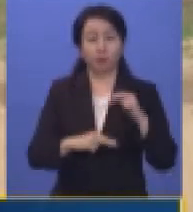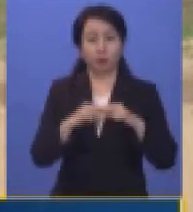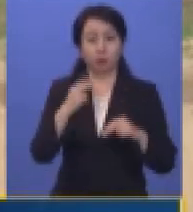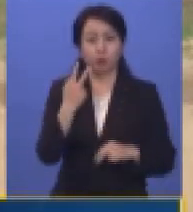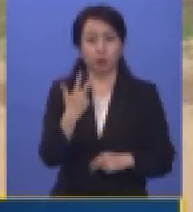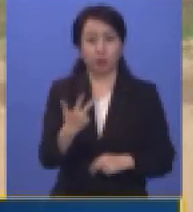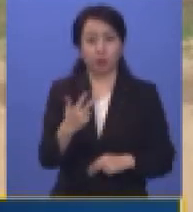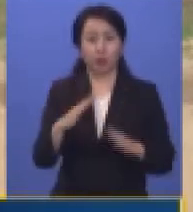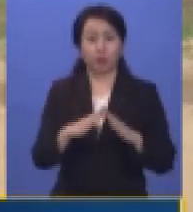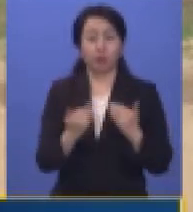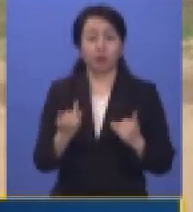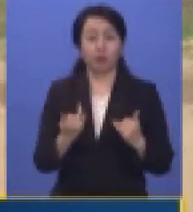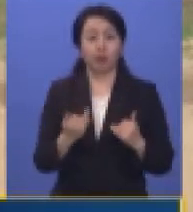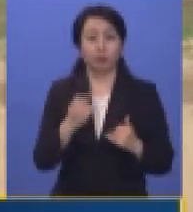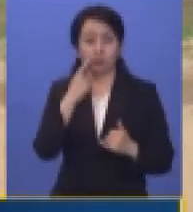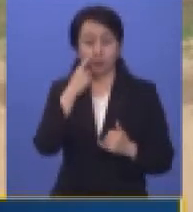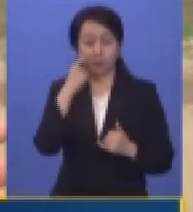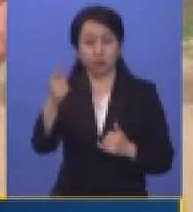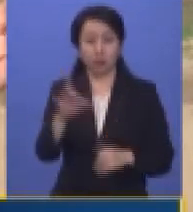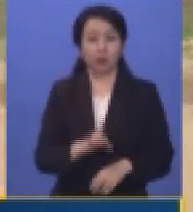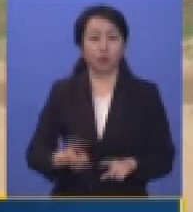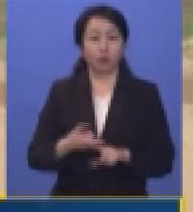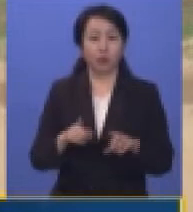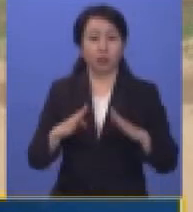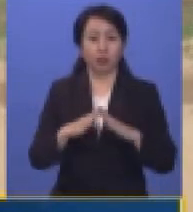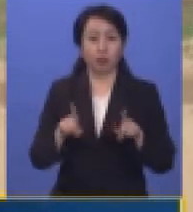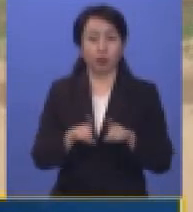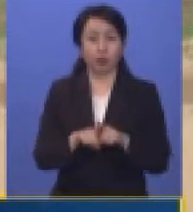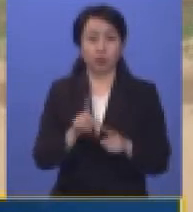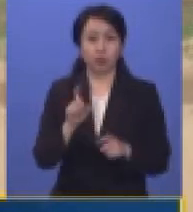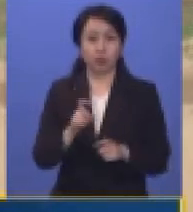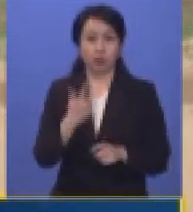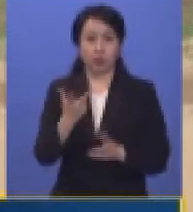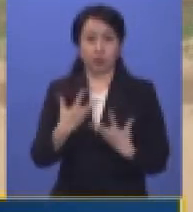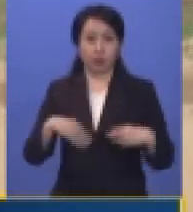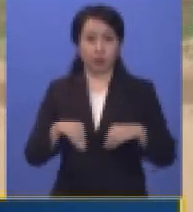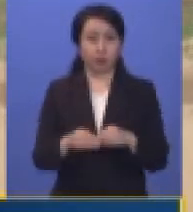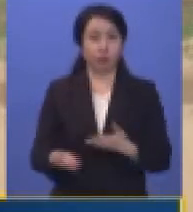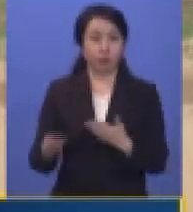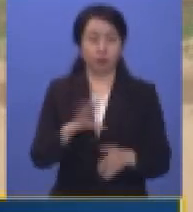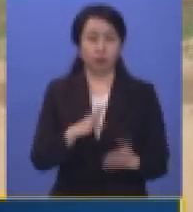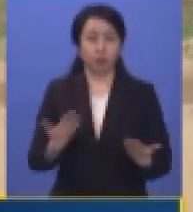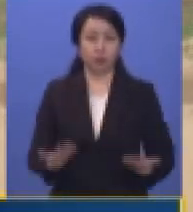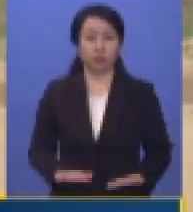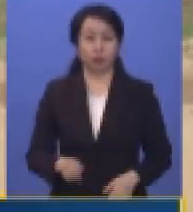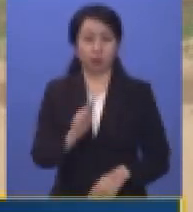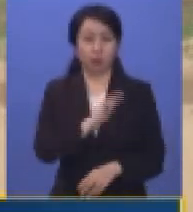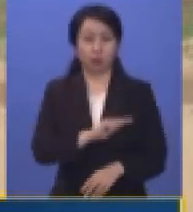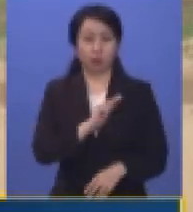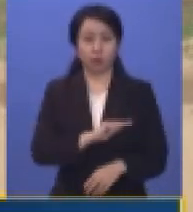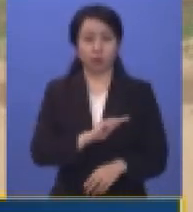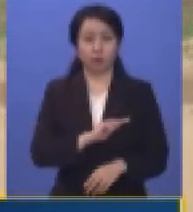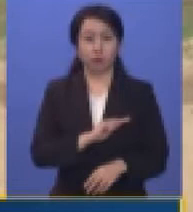для переселенцев из трудоизбыточных регионов. Эти дома также заселены, 3 семьи к нам приехало, живут, работают у нас. В